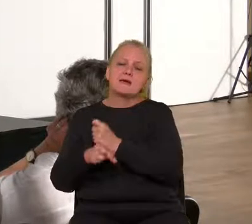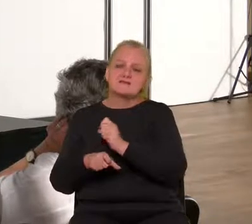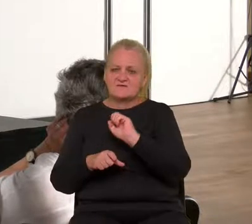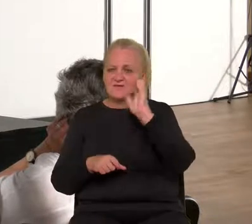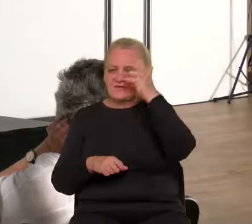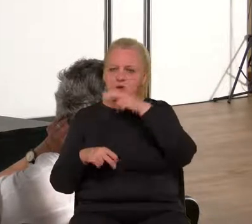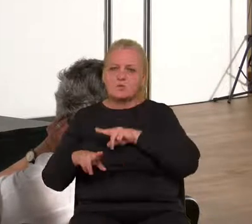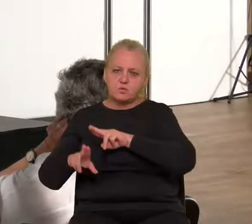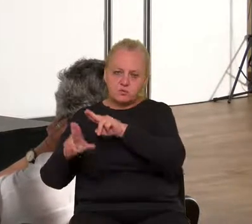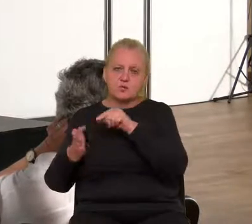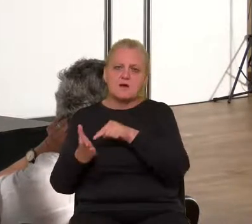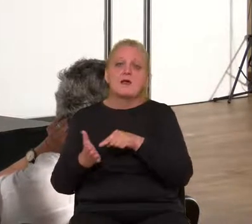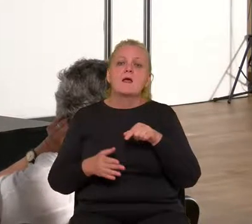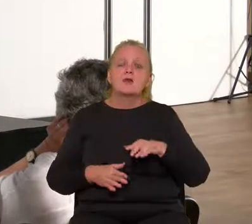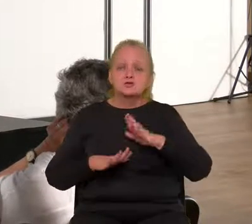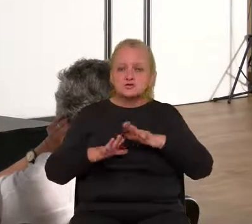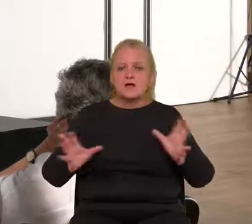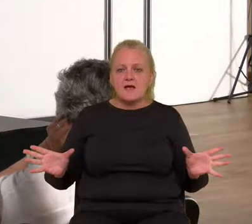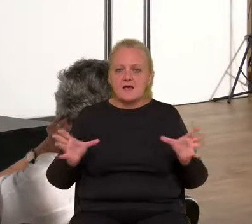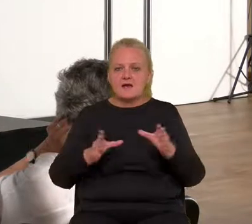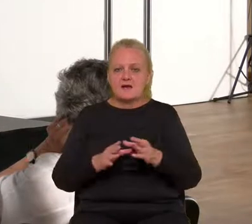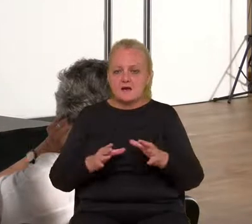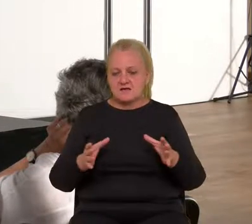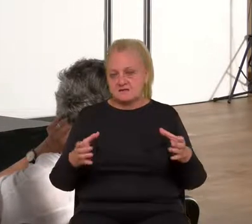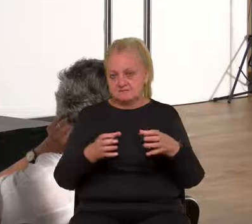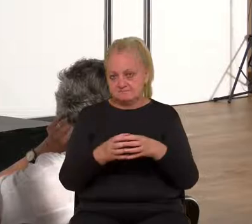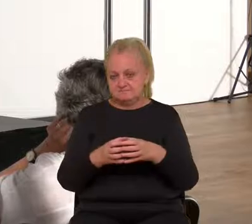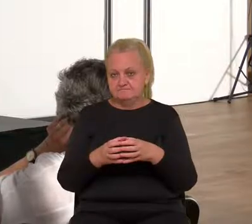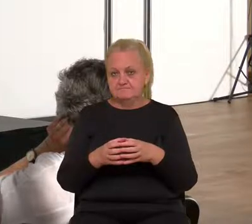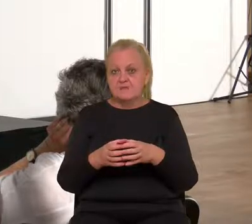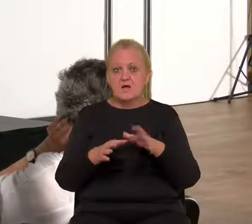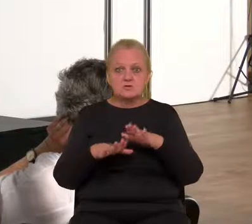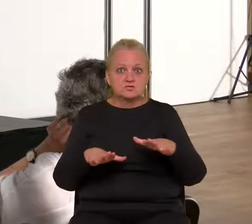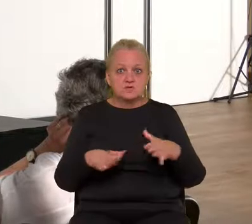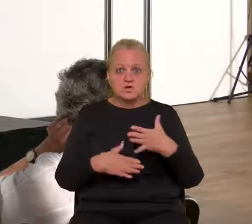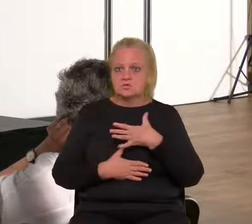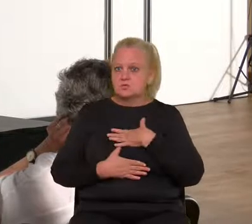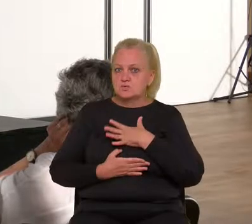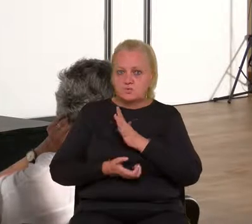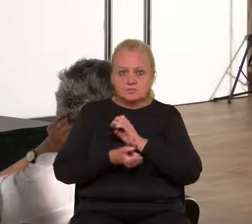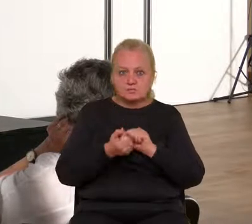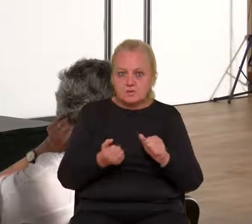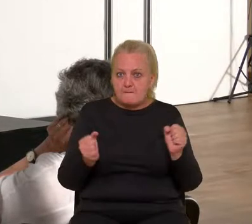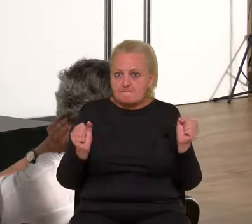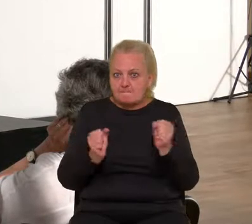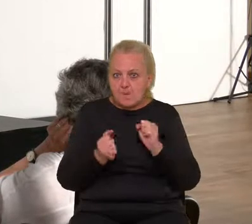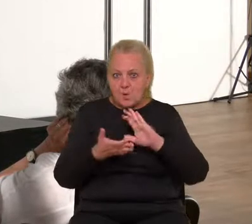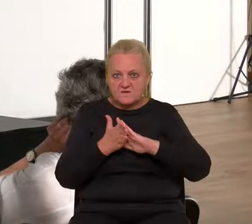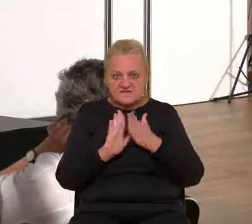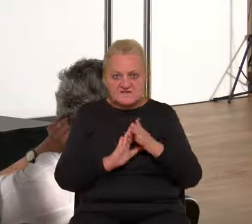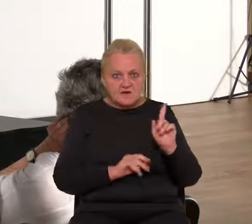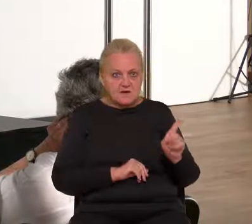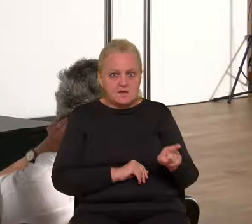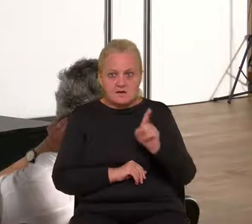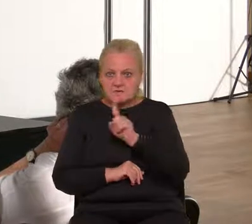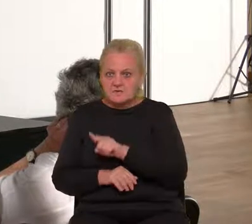I te dzieci gdzieś razem gromadzimy. Te dzieci są przerażone. boją się siebie